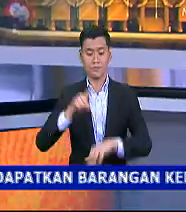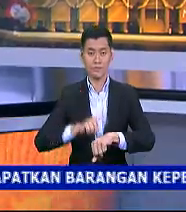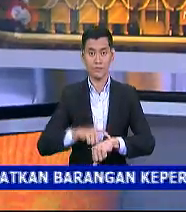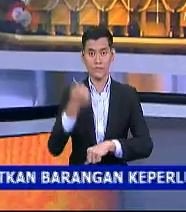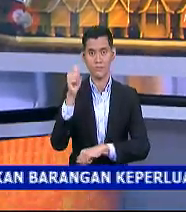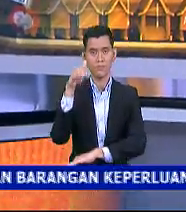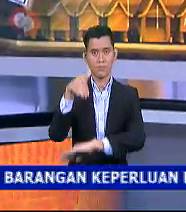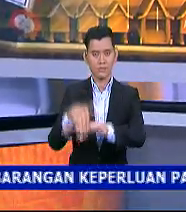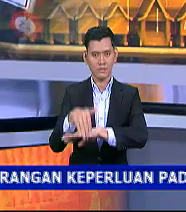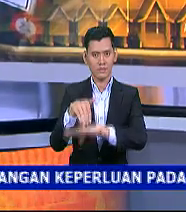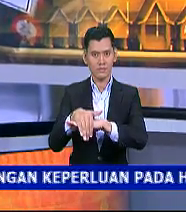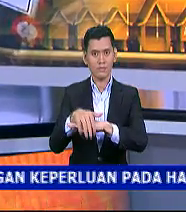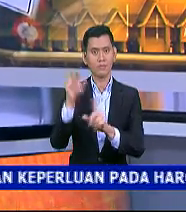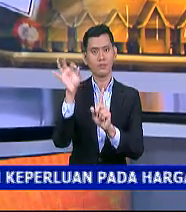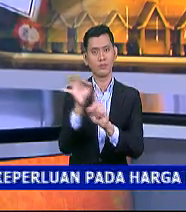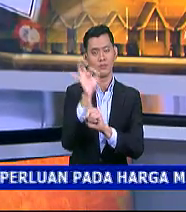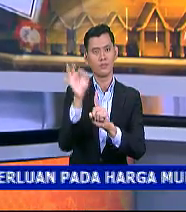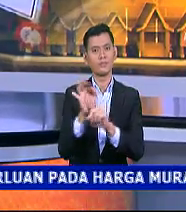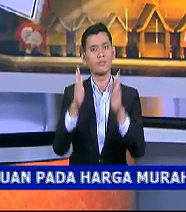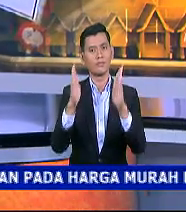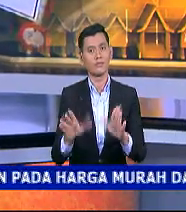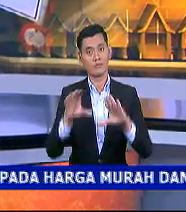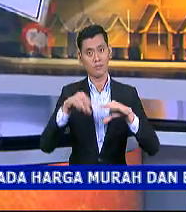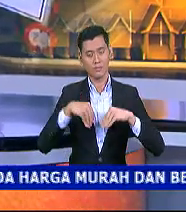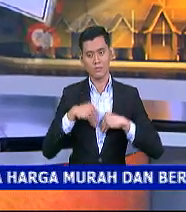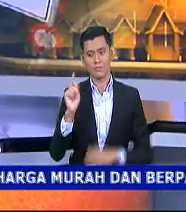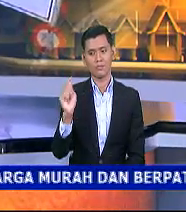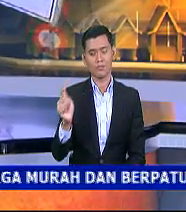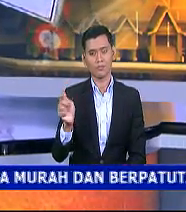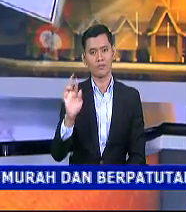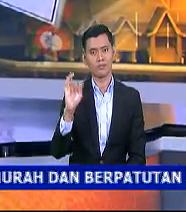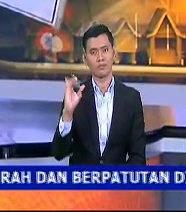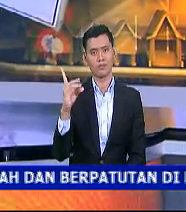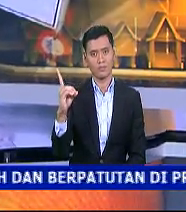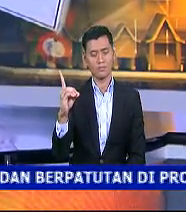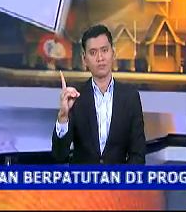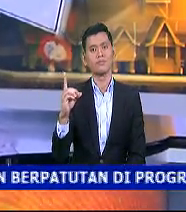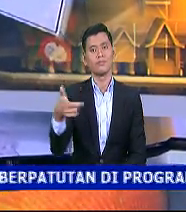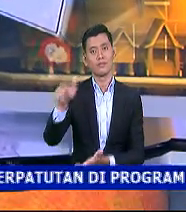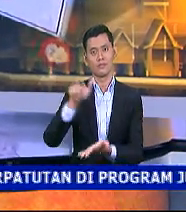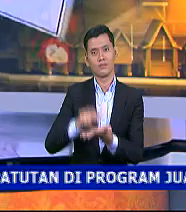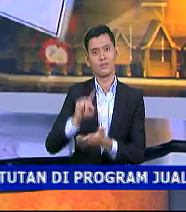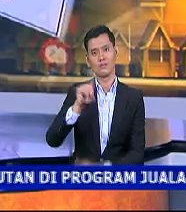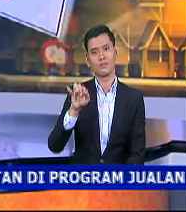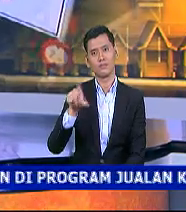Pulau Pinang, rata-rata pengguna menyambut baik pelaksanaan transaksi tersebut. Laporan Zatul Ikmal Muhammad Noor.